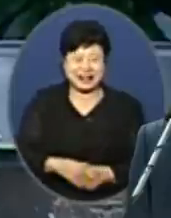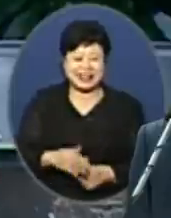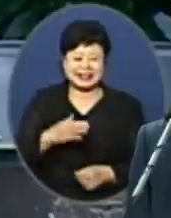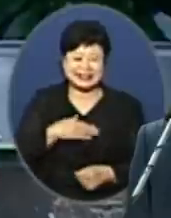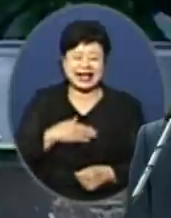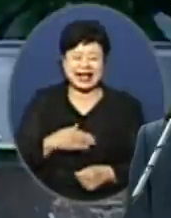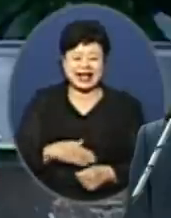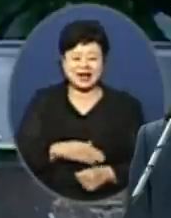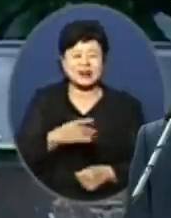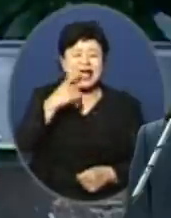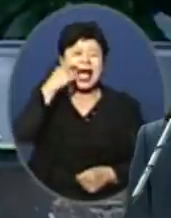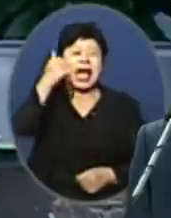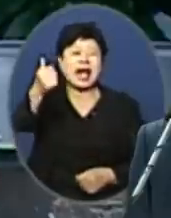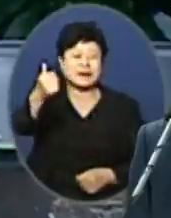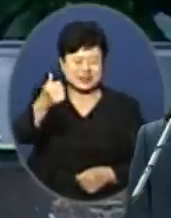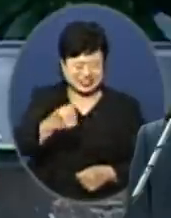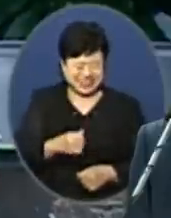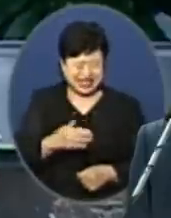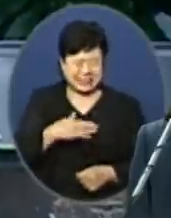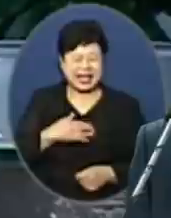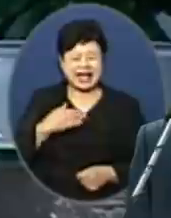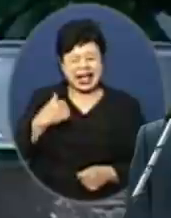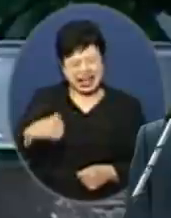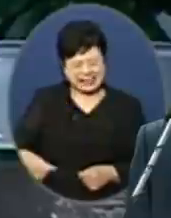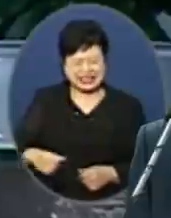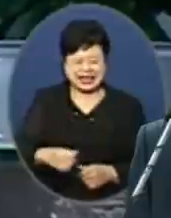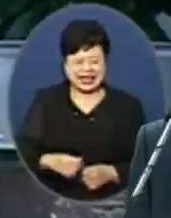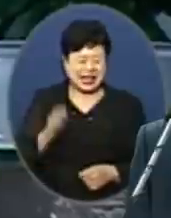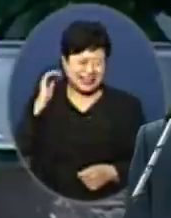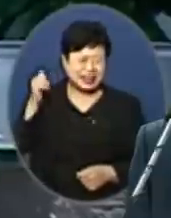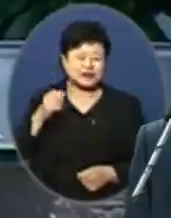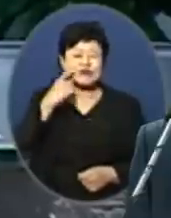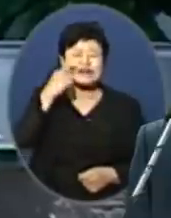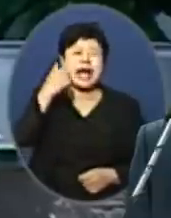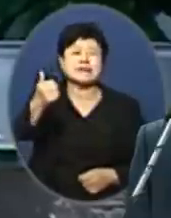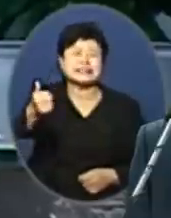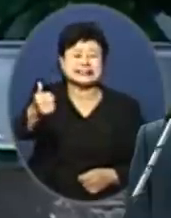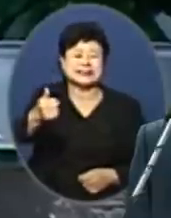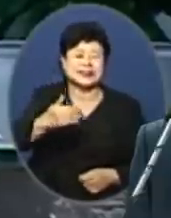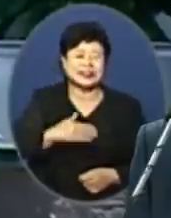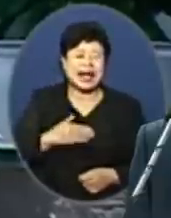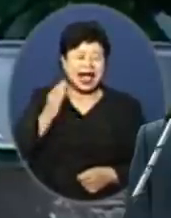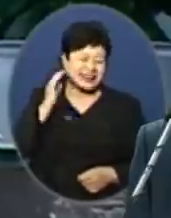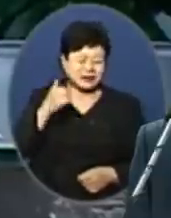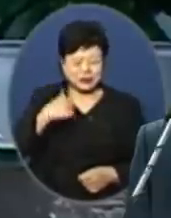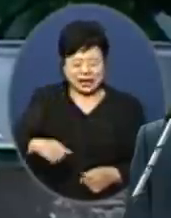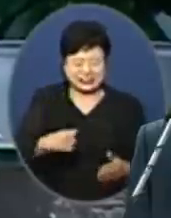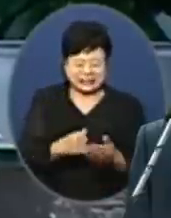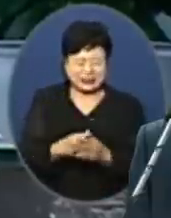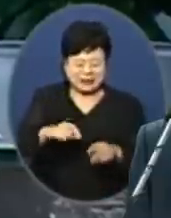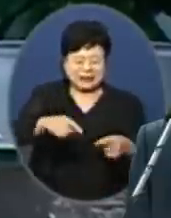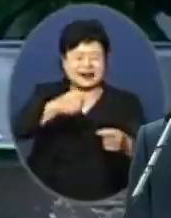나는 우리 아버지에게 왔는데 대통령 아들이 오니까